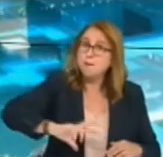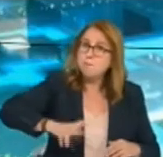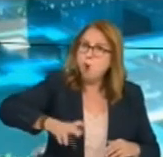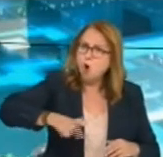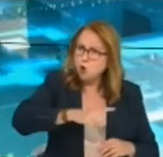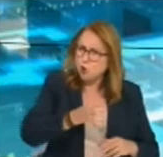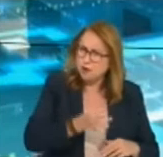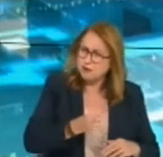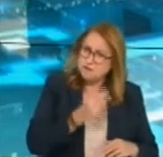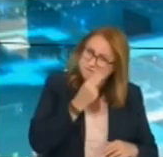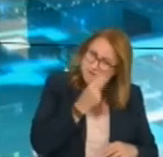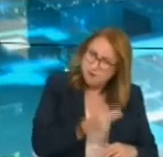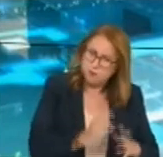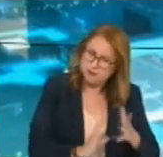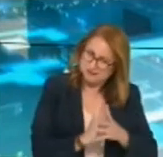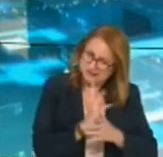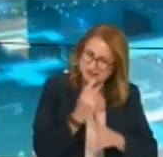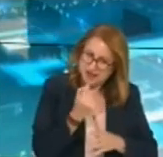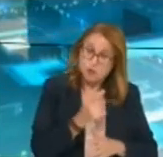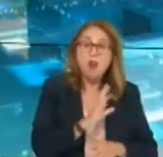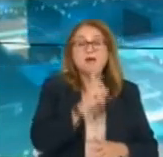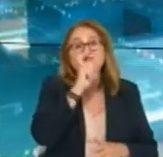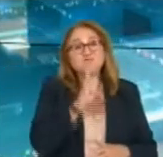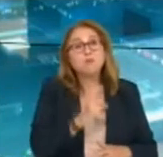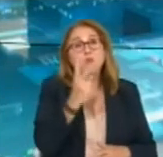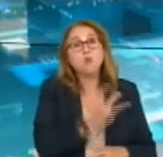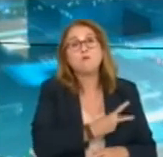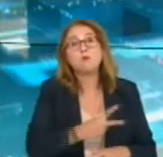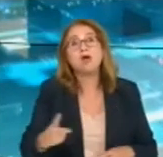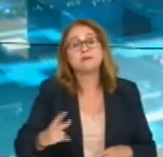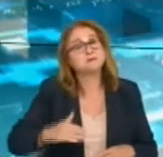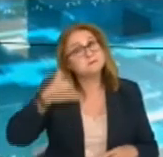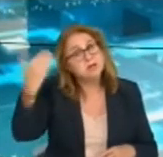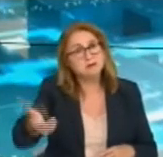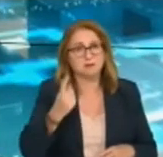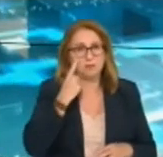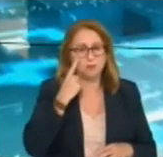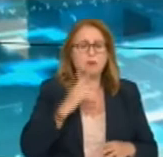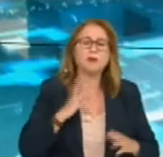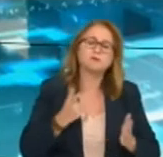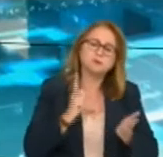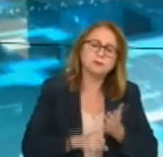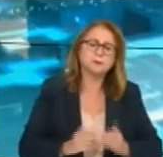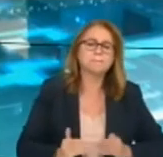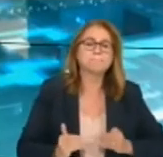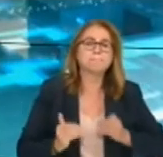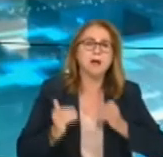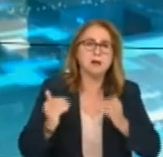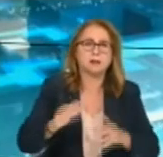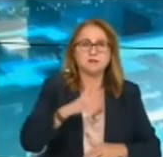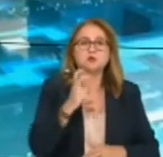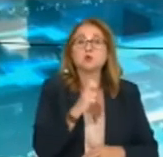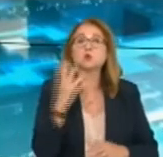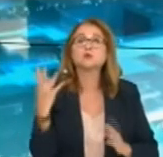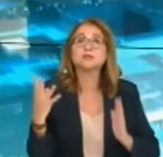χρειάζονται 2 εβδομάδες για να είμαστε σίγουροι για την αποτελεσματικότητα των μέτρων, γι' αυτό και αποφασίστηκε η παράτασή τους. Σε κάθε περίπτωση,